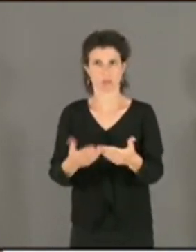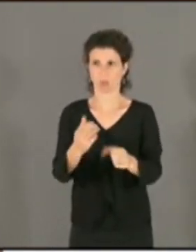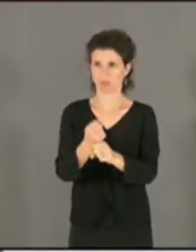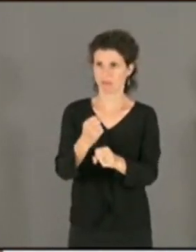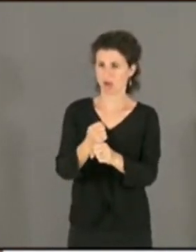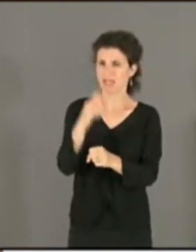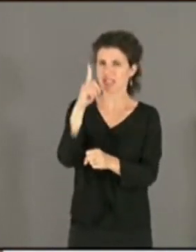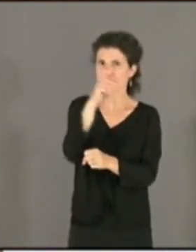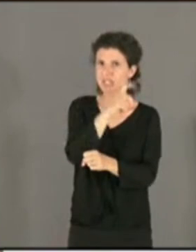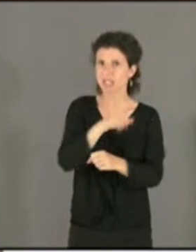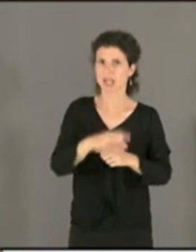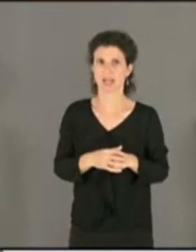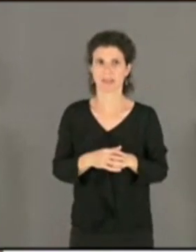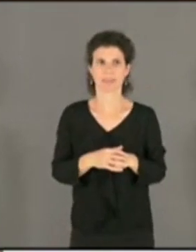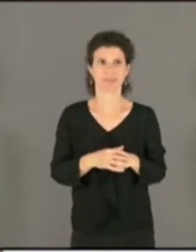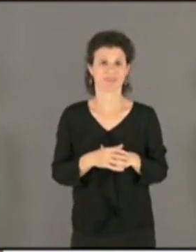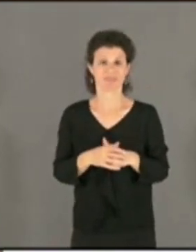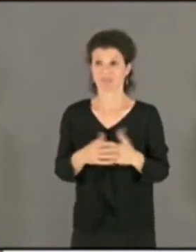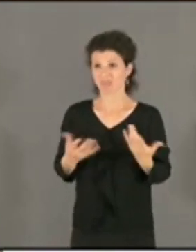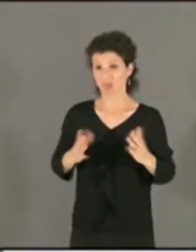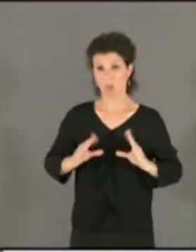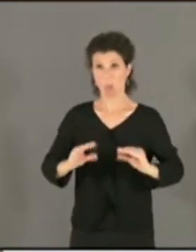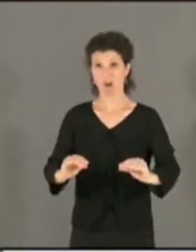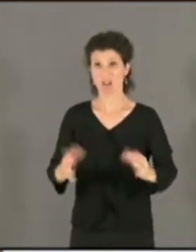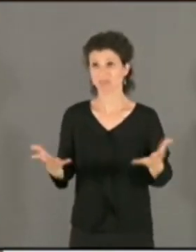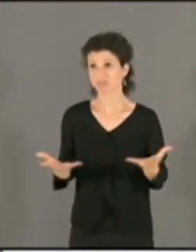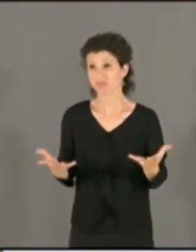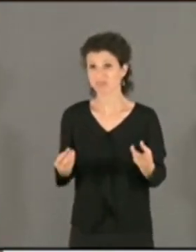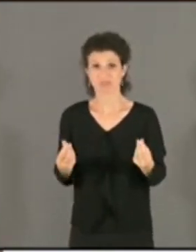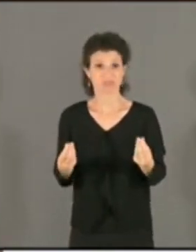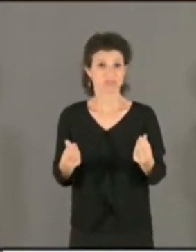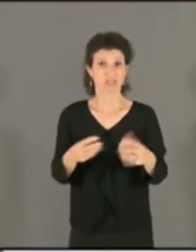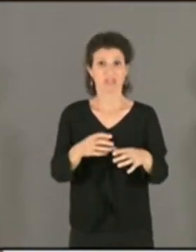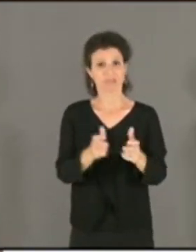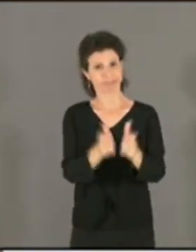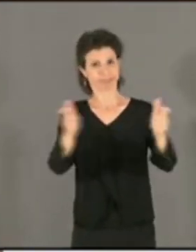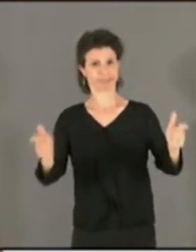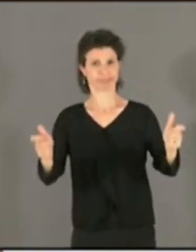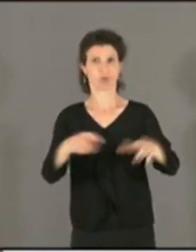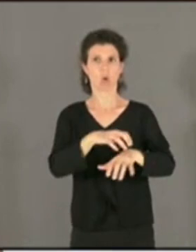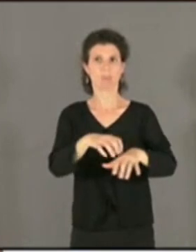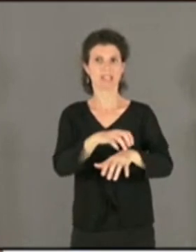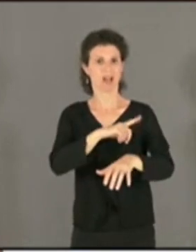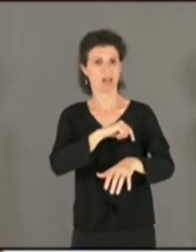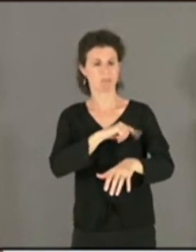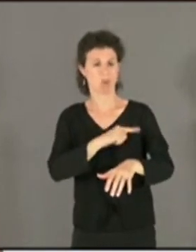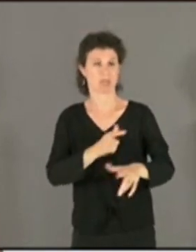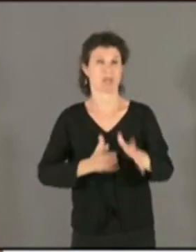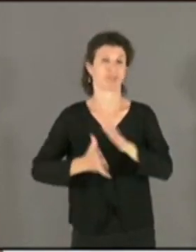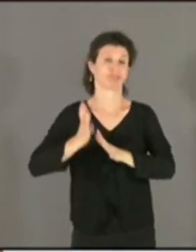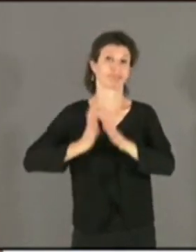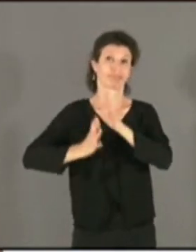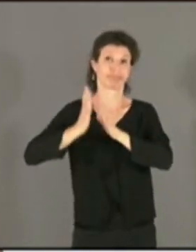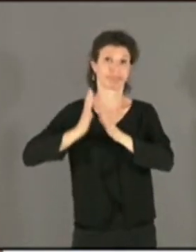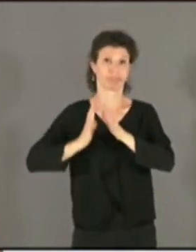Conditions difficiles qui se traduisent par des commissariats, je dirais pas d'un autre âge, parce que ça va